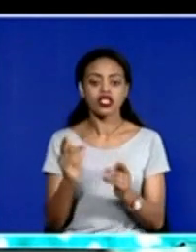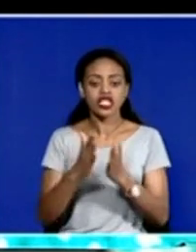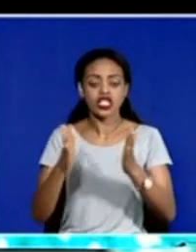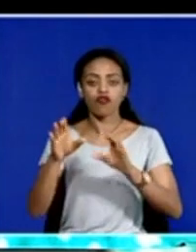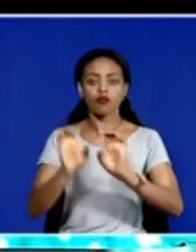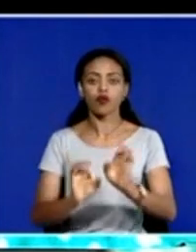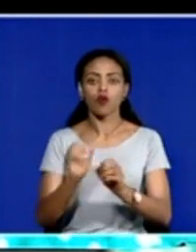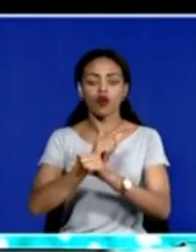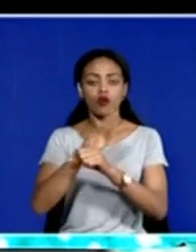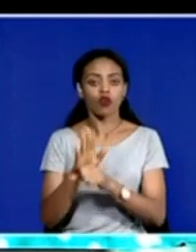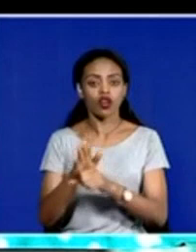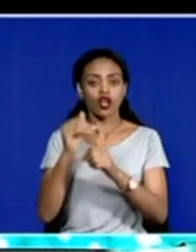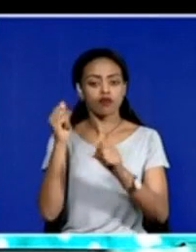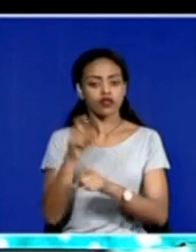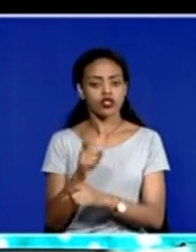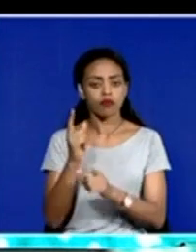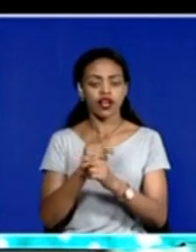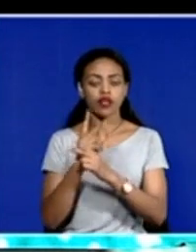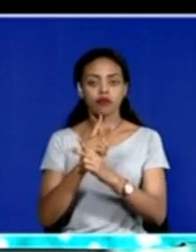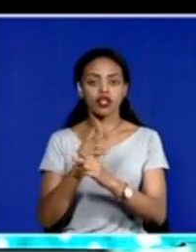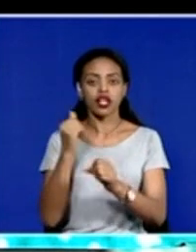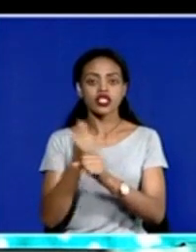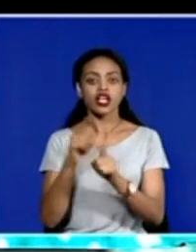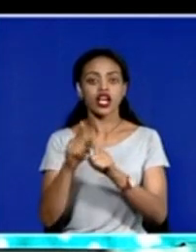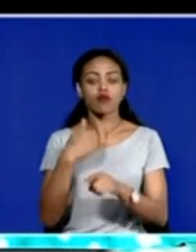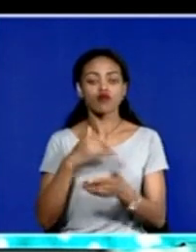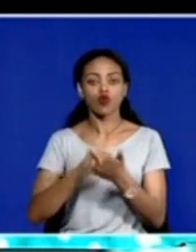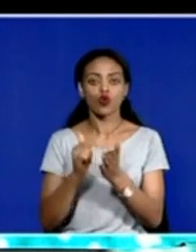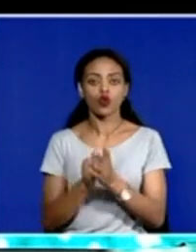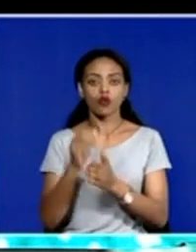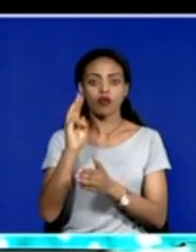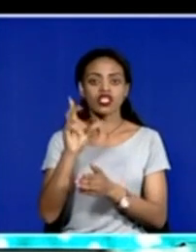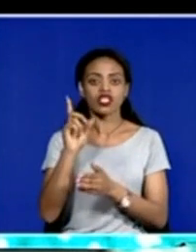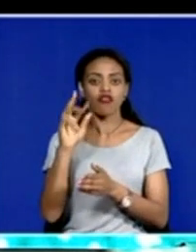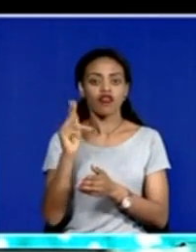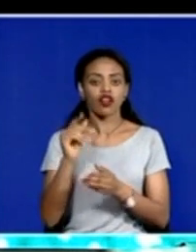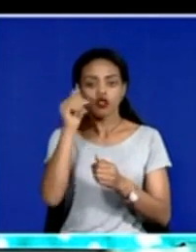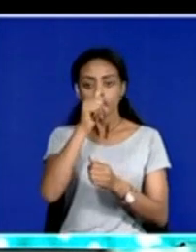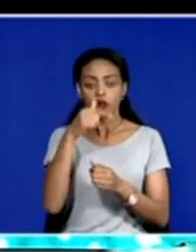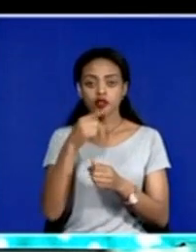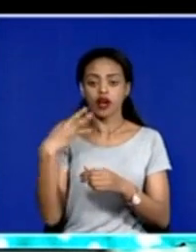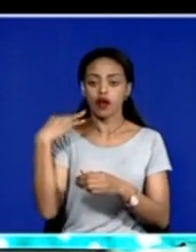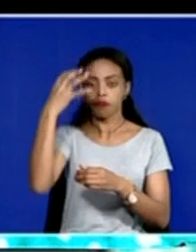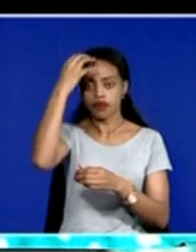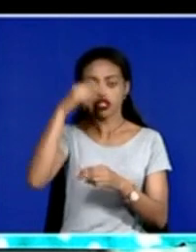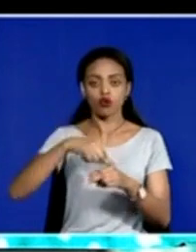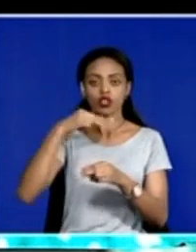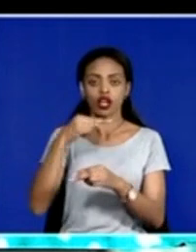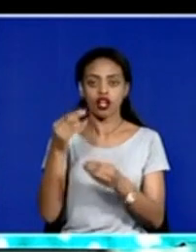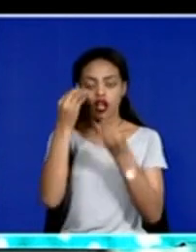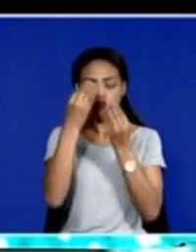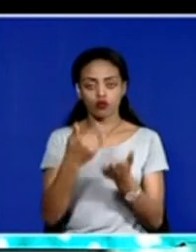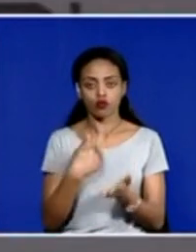ክሰፍሕ ብምግባር ለበዳ ቫይረስ ኮሮና ብዝግባእ ንምክልኻል ይሰርሕ ከም ዘሎ ድማ ሳፈር ኢትዮጵያ ዝተባሃለ ዘይመንግስታዊ ትካል ኣፍሊጡ ኣሎ። ግደን ኣብርሃም